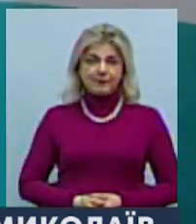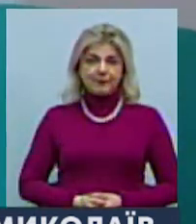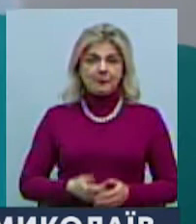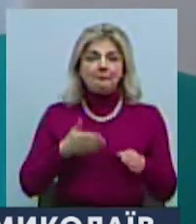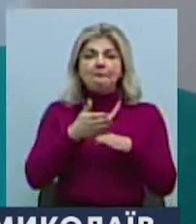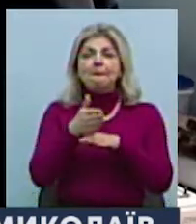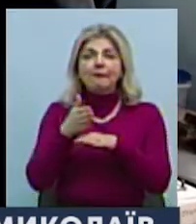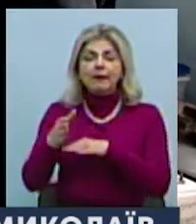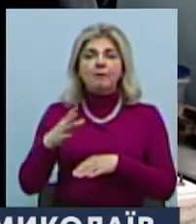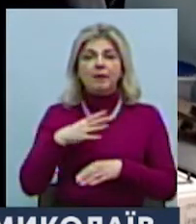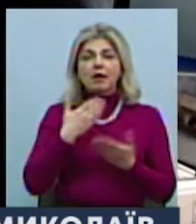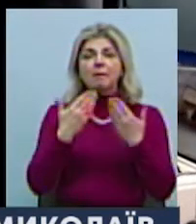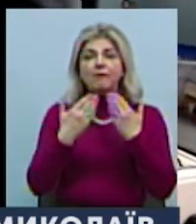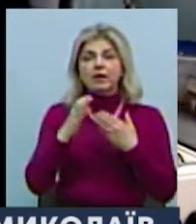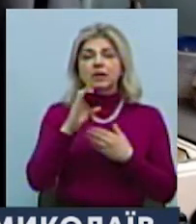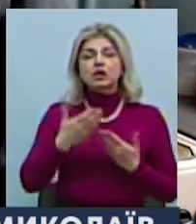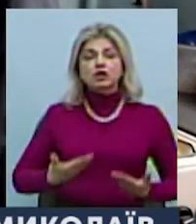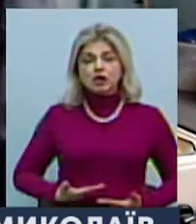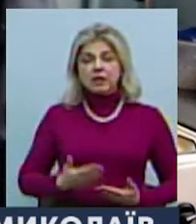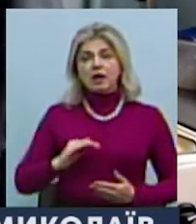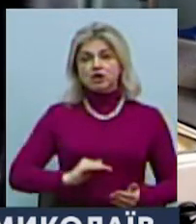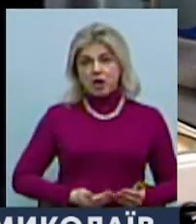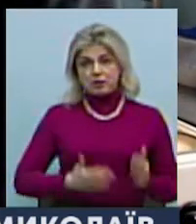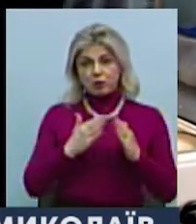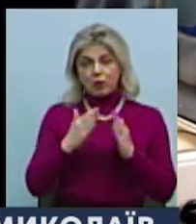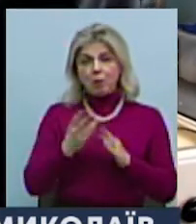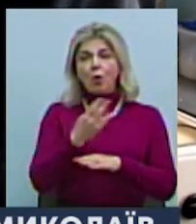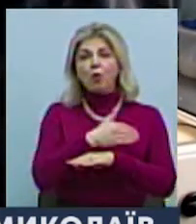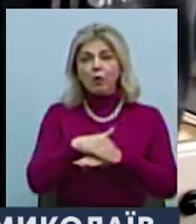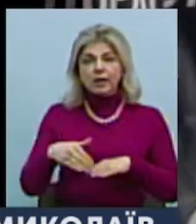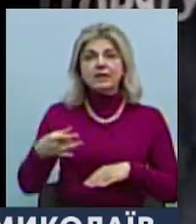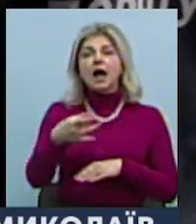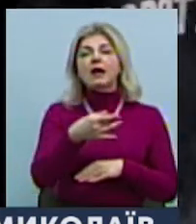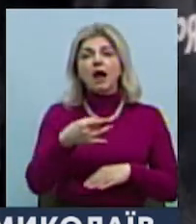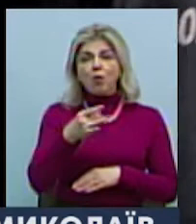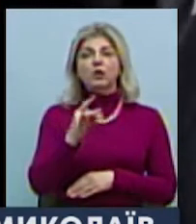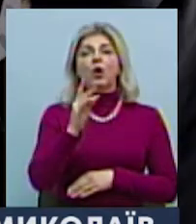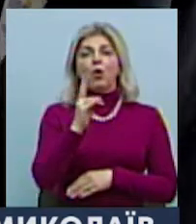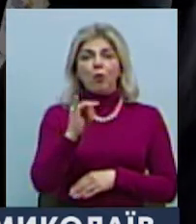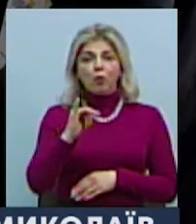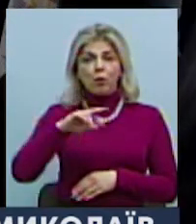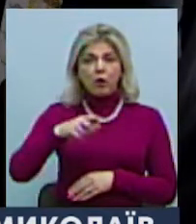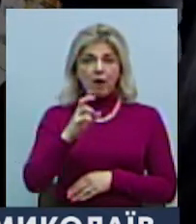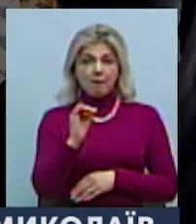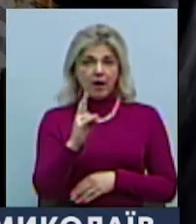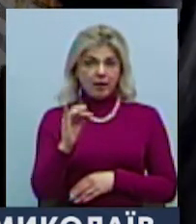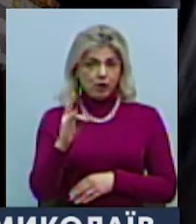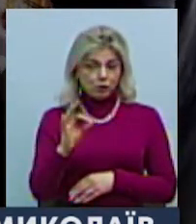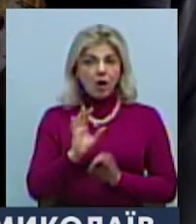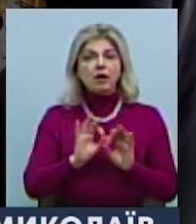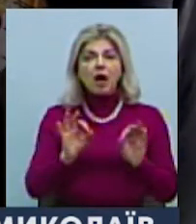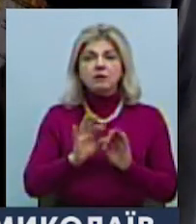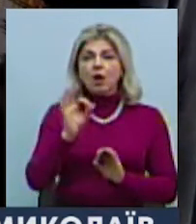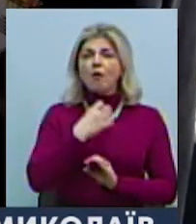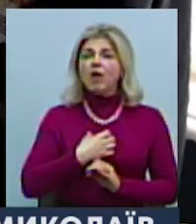Рейдовики спілкувалися з жителями приватних домоволодінь на вулиці Райдужній мікрорайону Кульбакіне. Розповіли про основні причини пожеж у